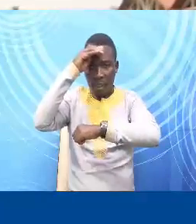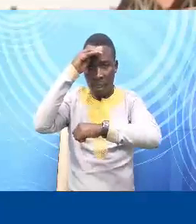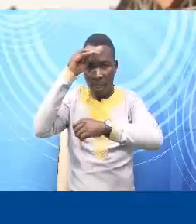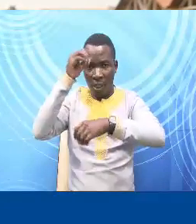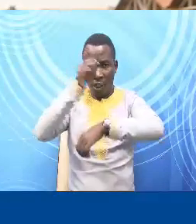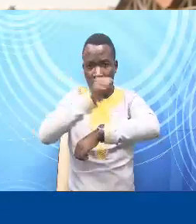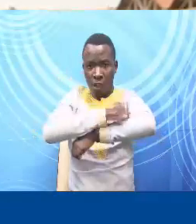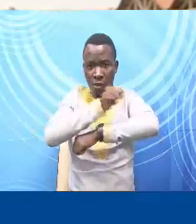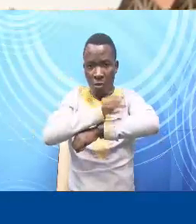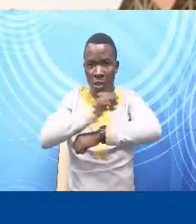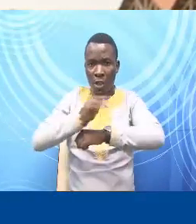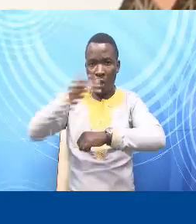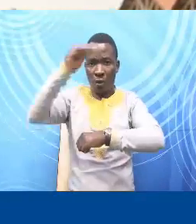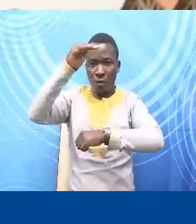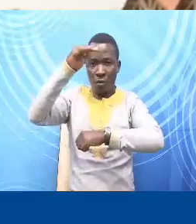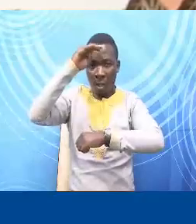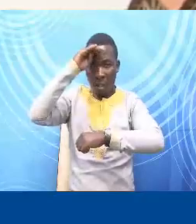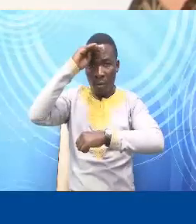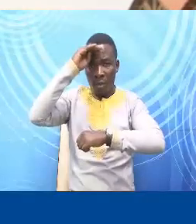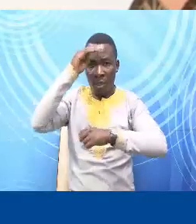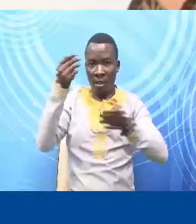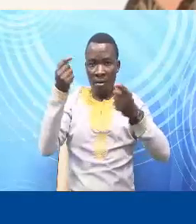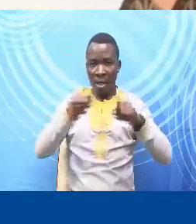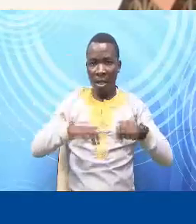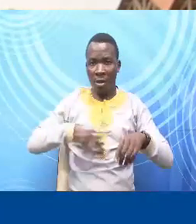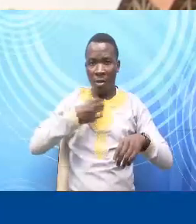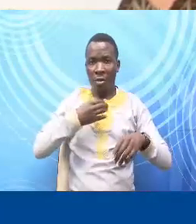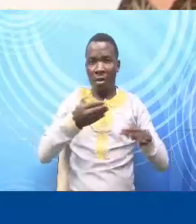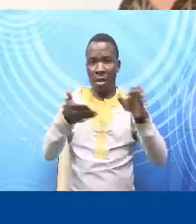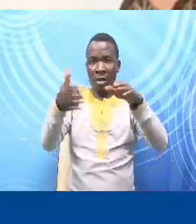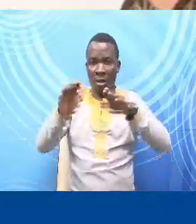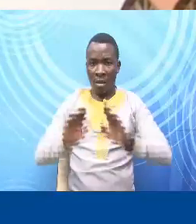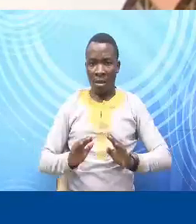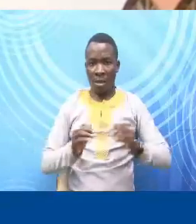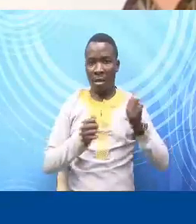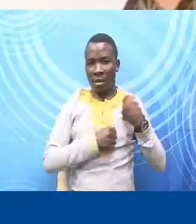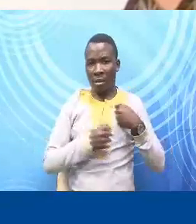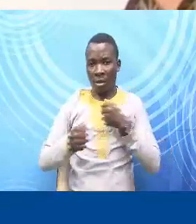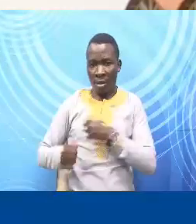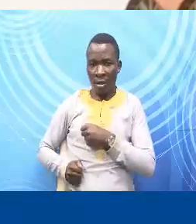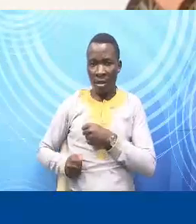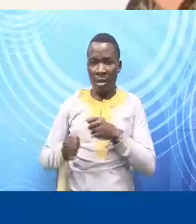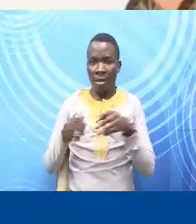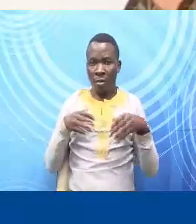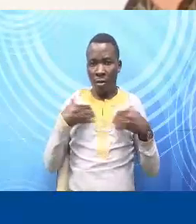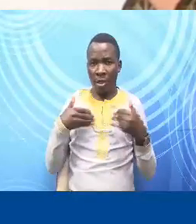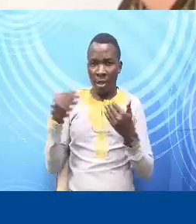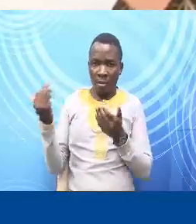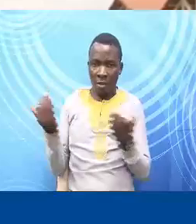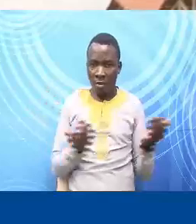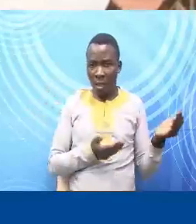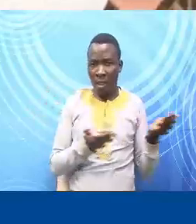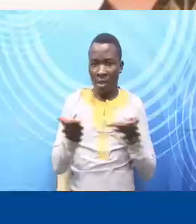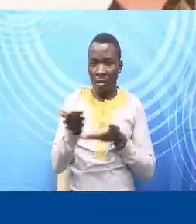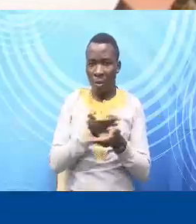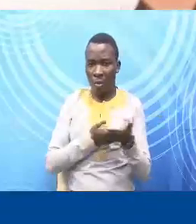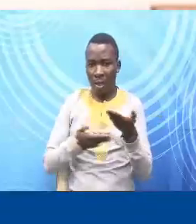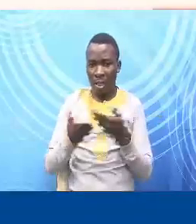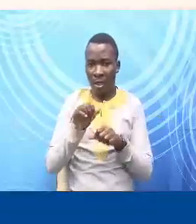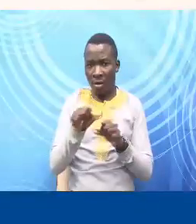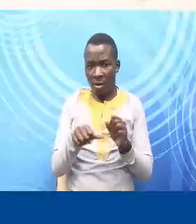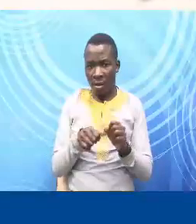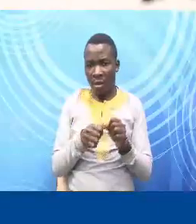mushuri rikuru rya polisi baje gusura igicumbi cy'intwari twishimiye ro kubakira no kubaganiza kubyerekeye